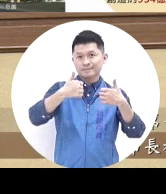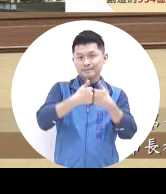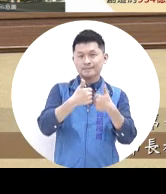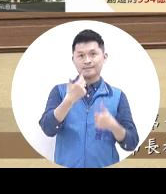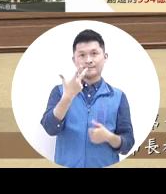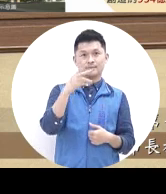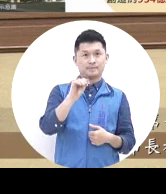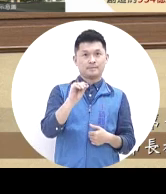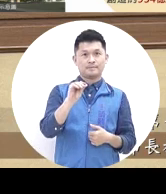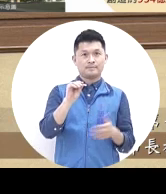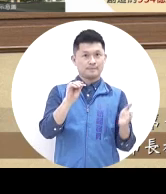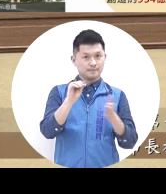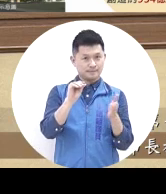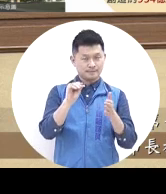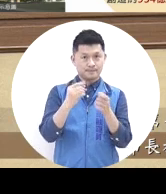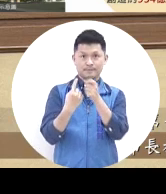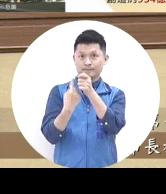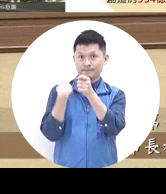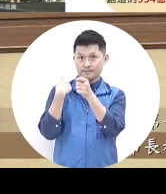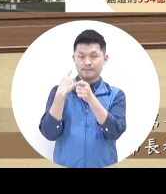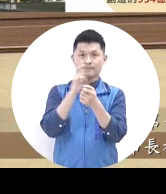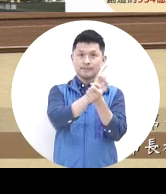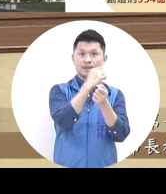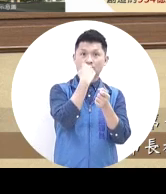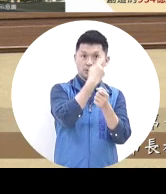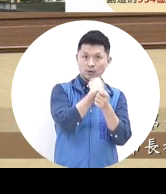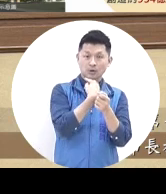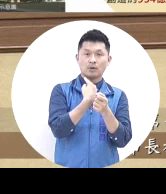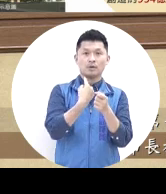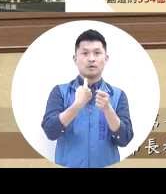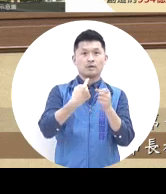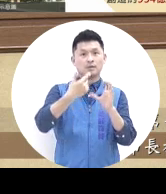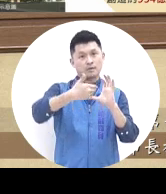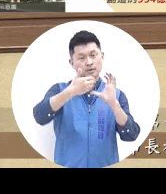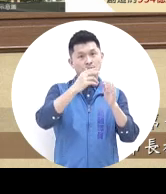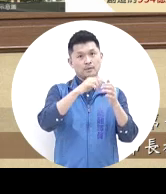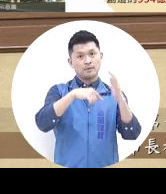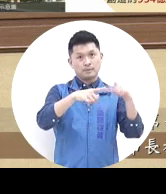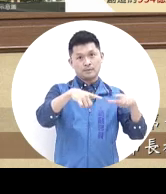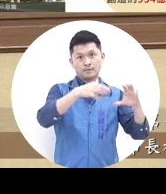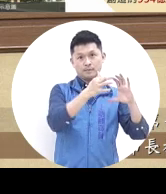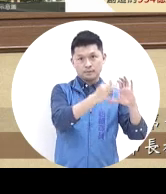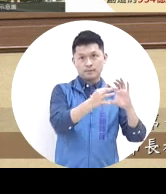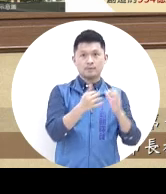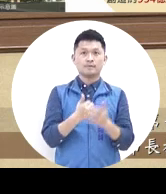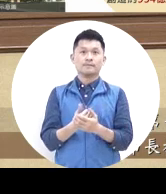陆续在去年完成林口媒体园区、台北产业专